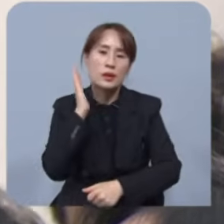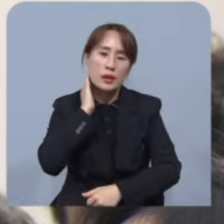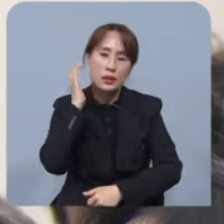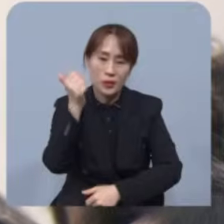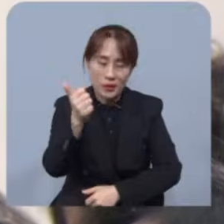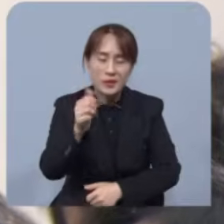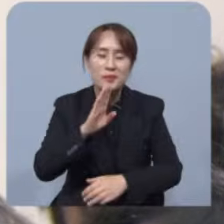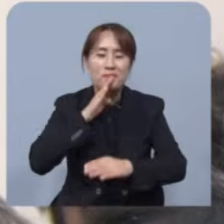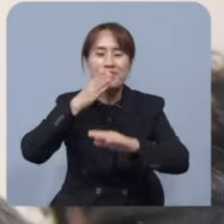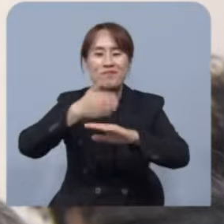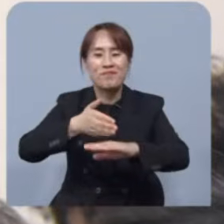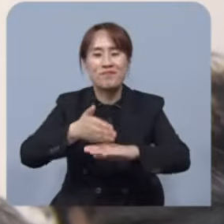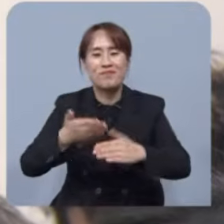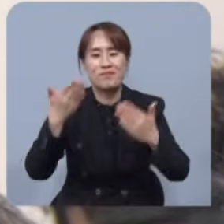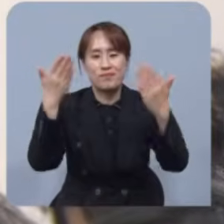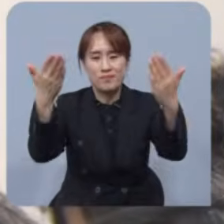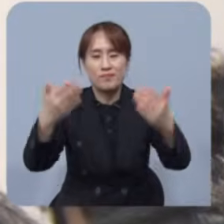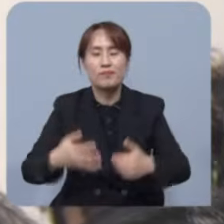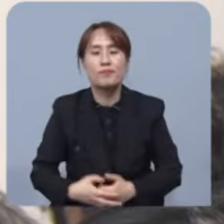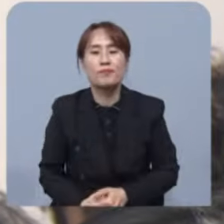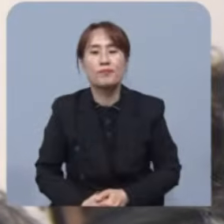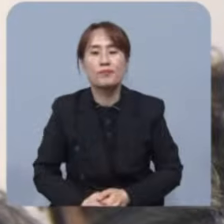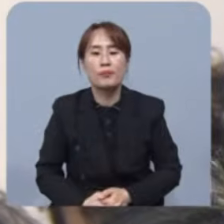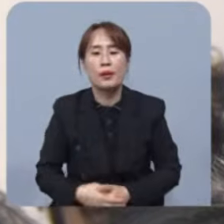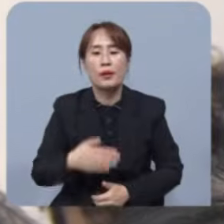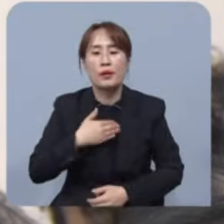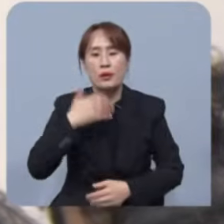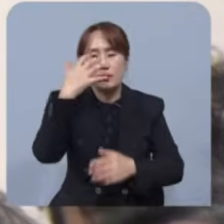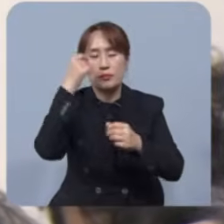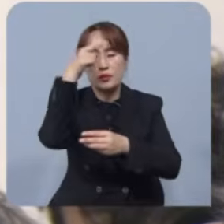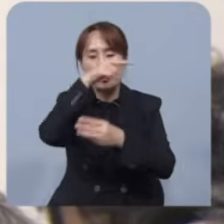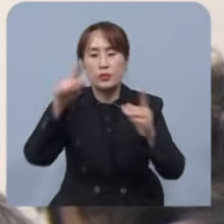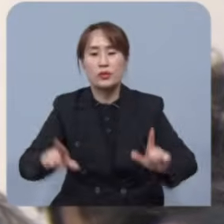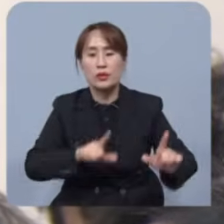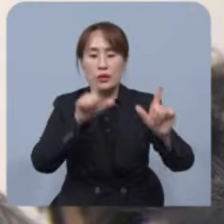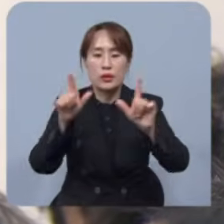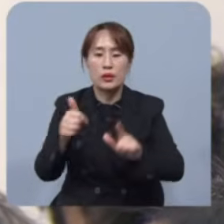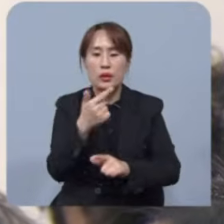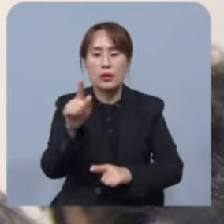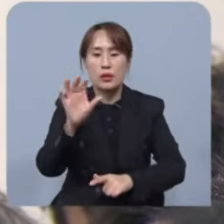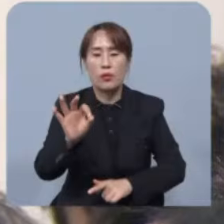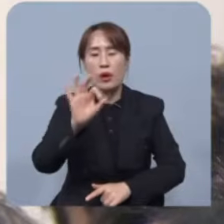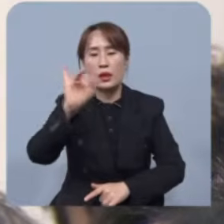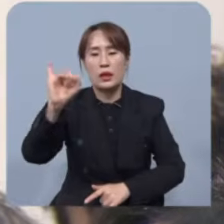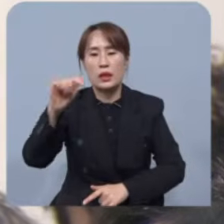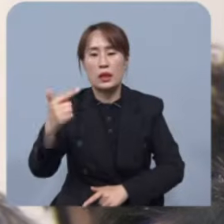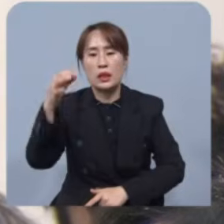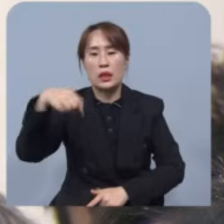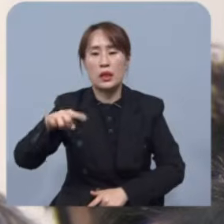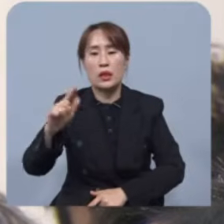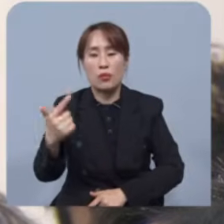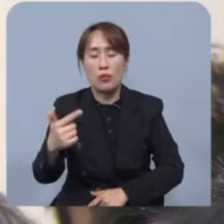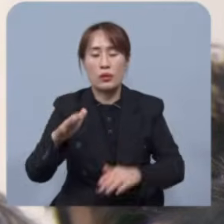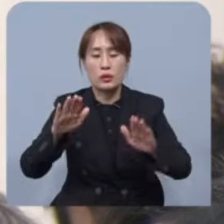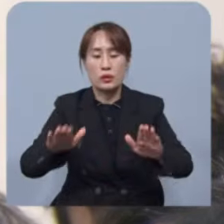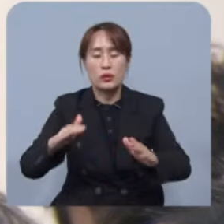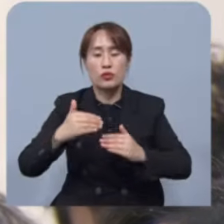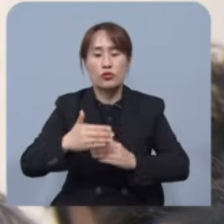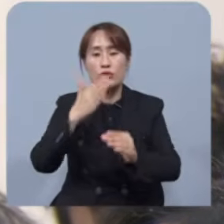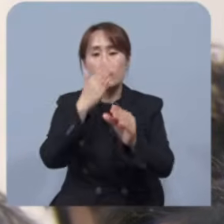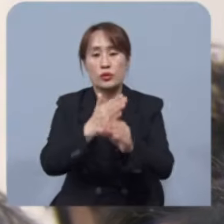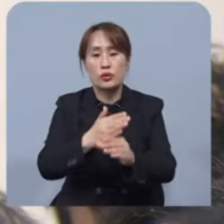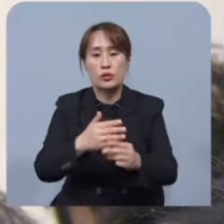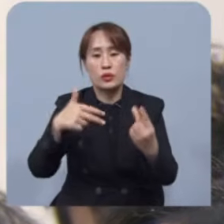대통령님께 진심으로 감사드립니다. 저는 충북 청주에 살고 있는 황인원이라고 합니다. 현재 추진